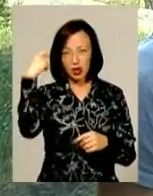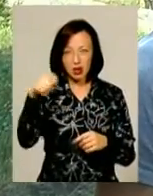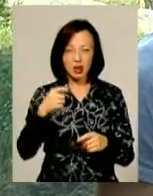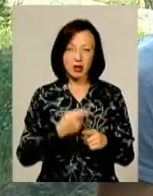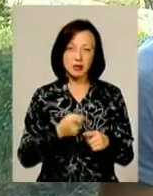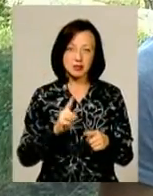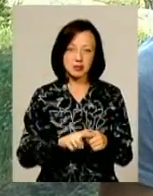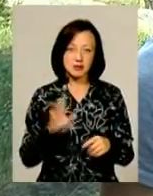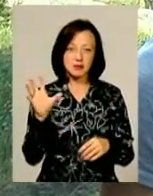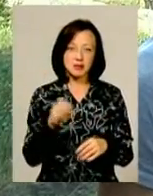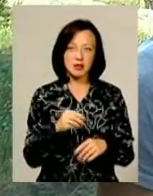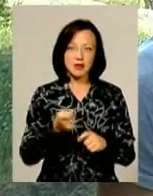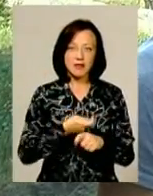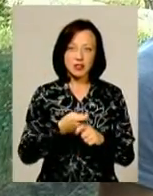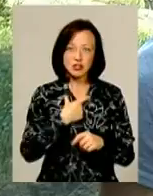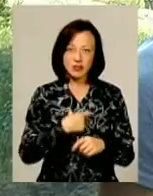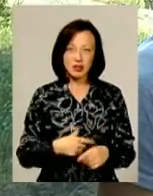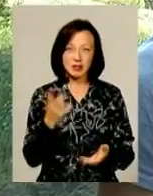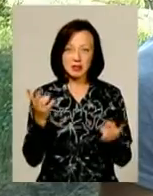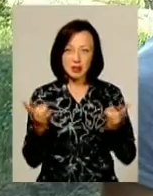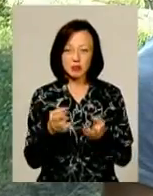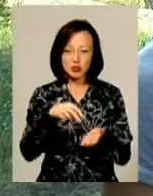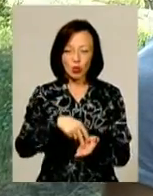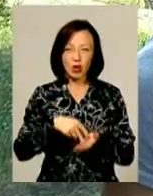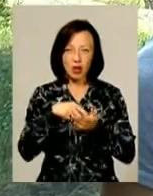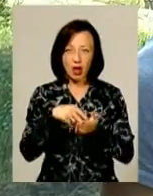все, це вишиванки, це потрібно стояти